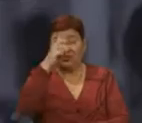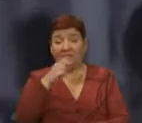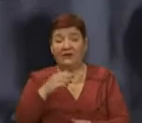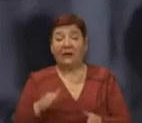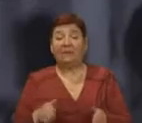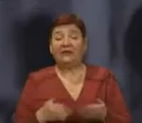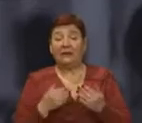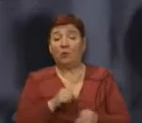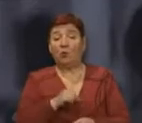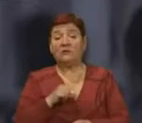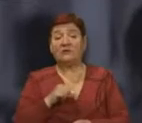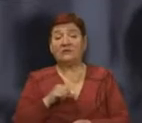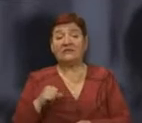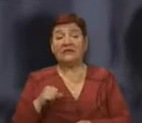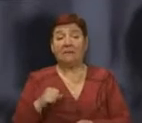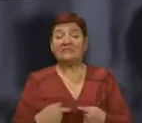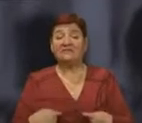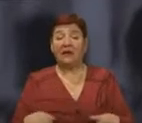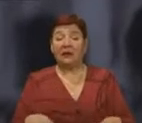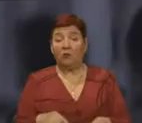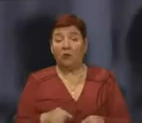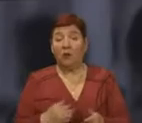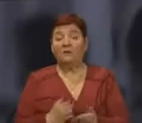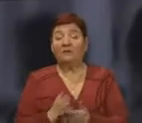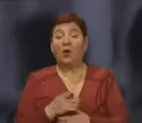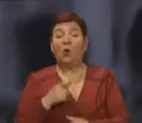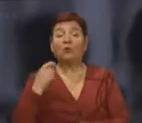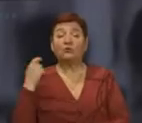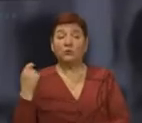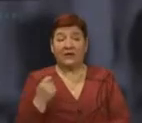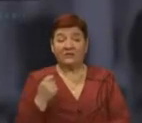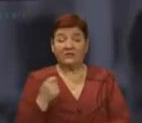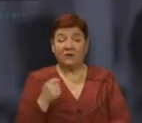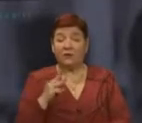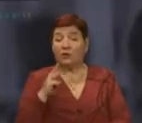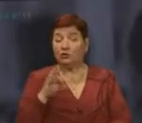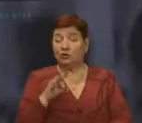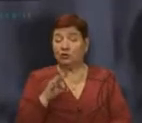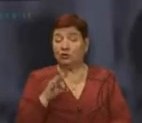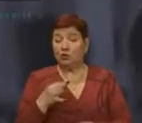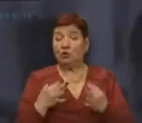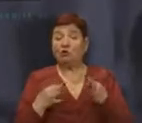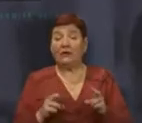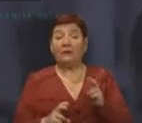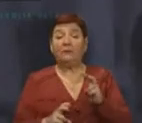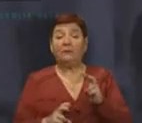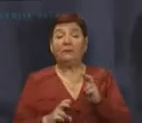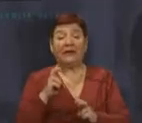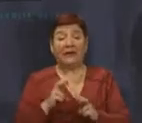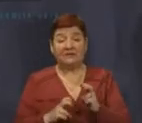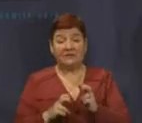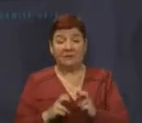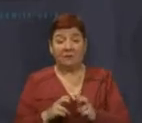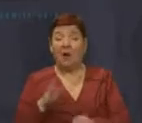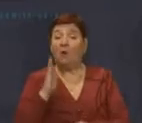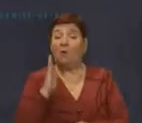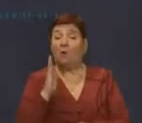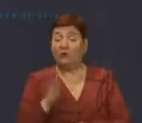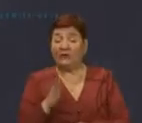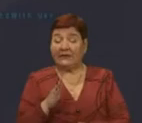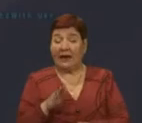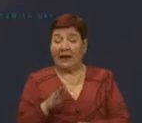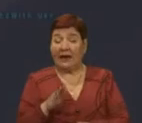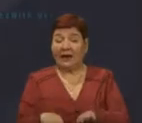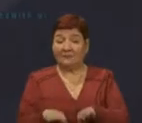підтримку саме сфери комунального господарства. Тобто, що дозволить підприємствам бути на